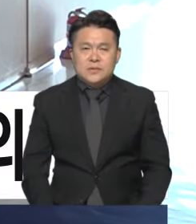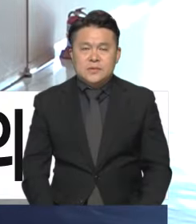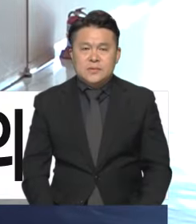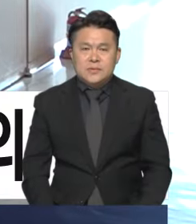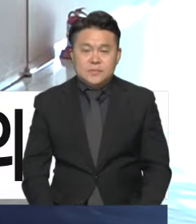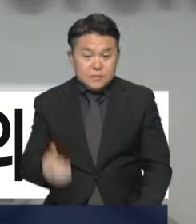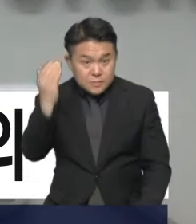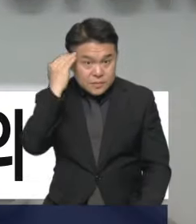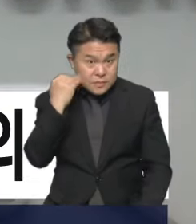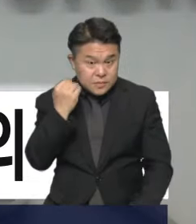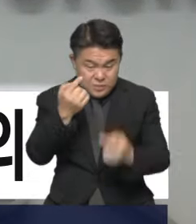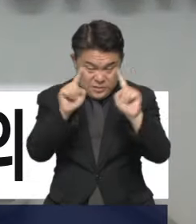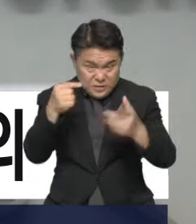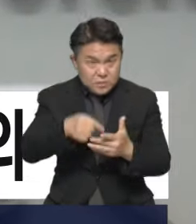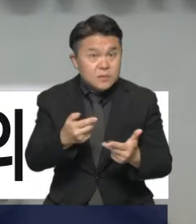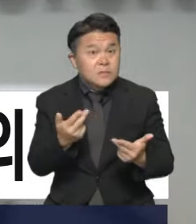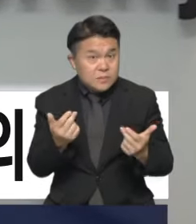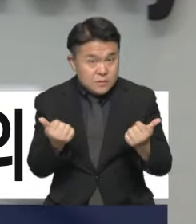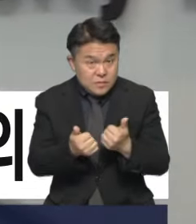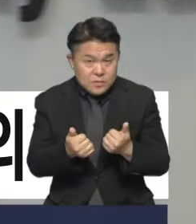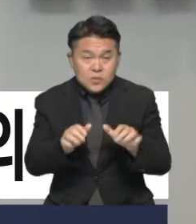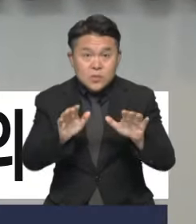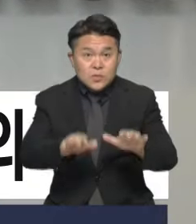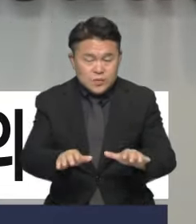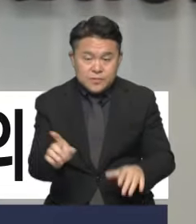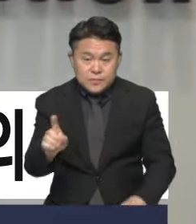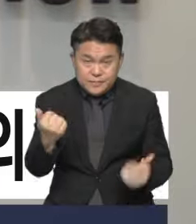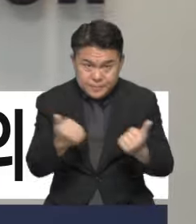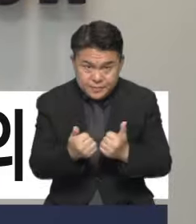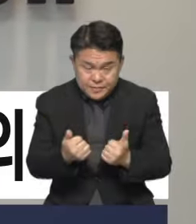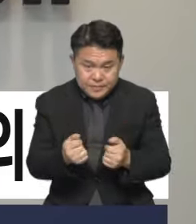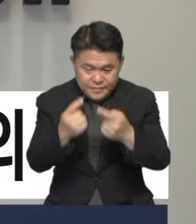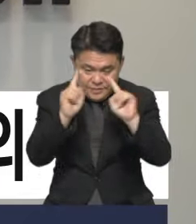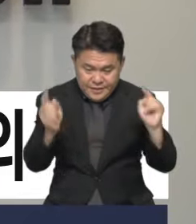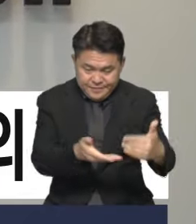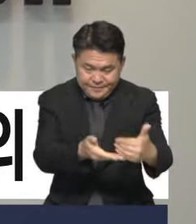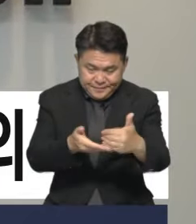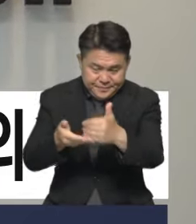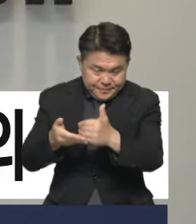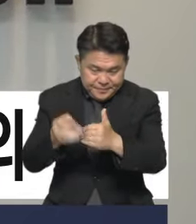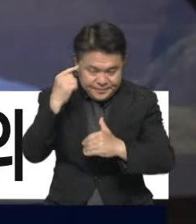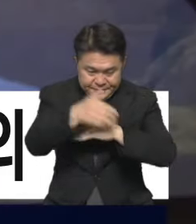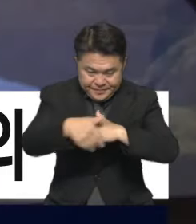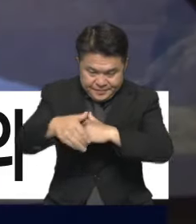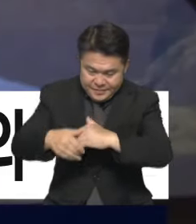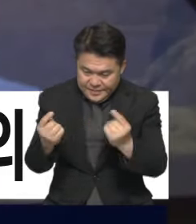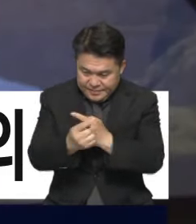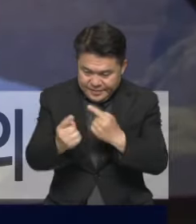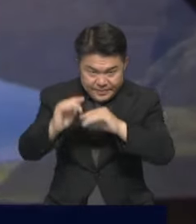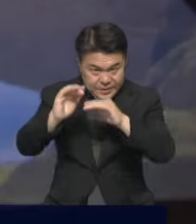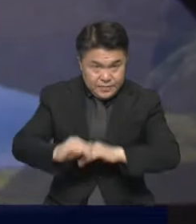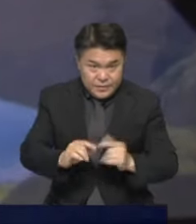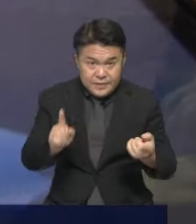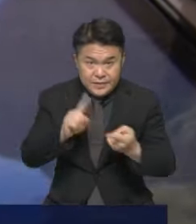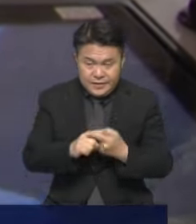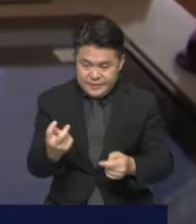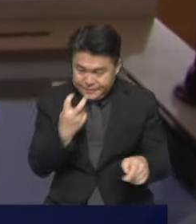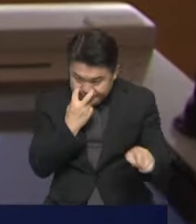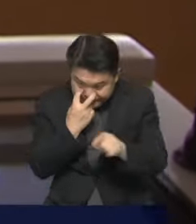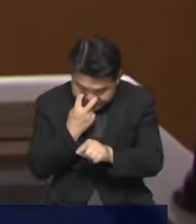한국대학교육협의회는 오늘 오후 대입전형위원회를 열고 각 대학이 제출한 대입전형 시행계획의 변경사항을 심의합니다.